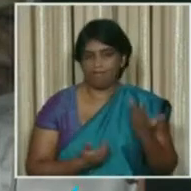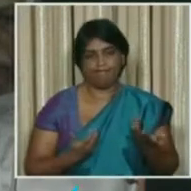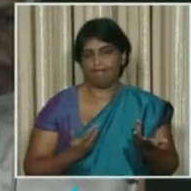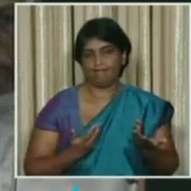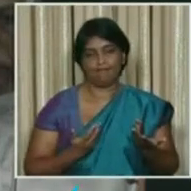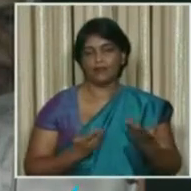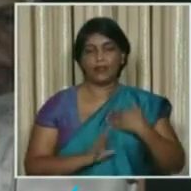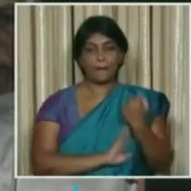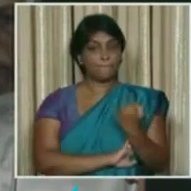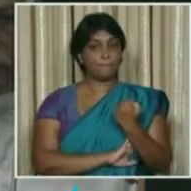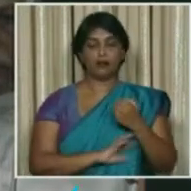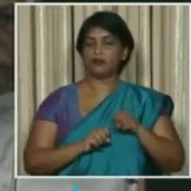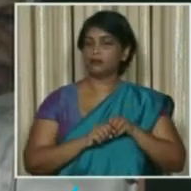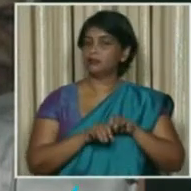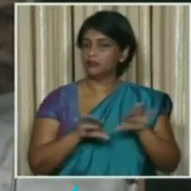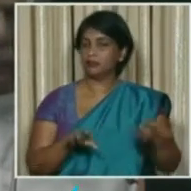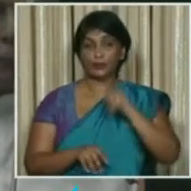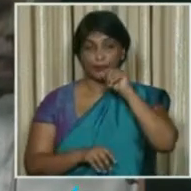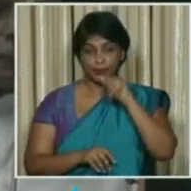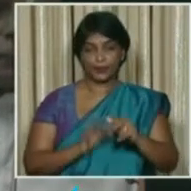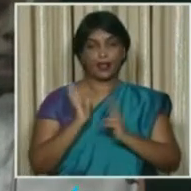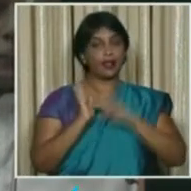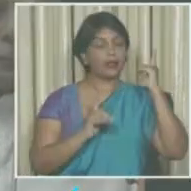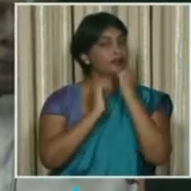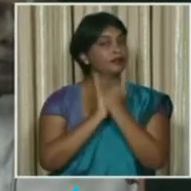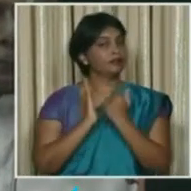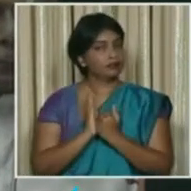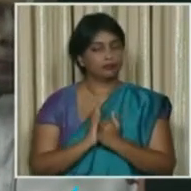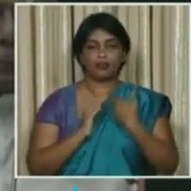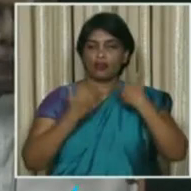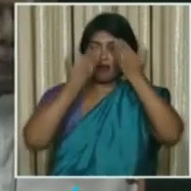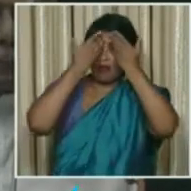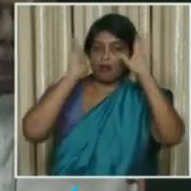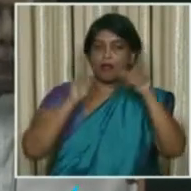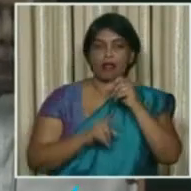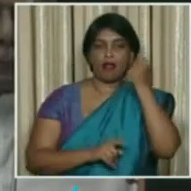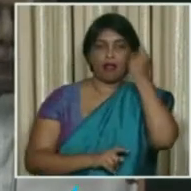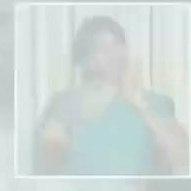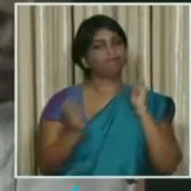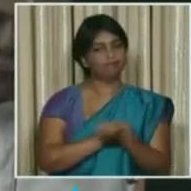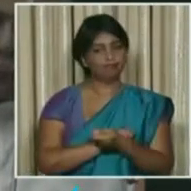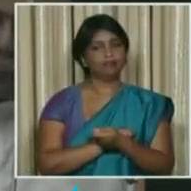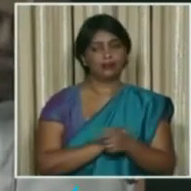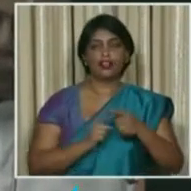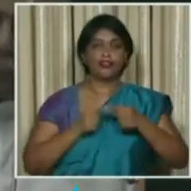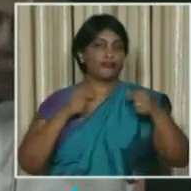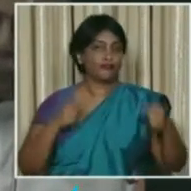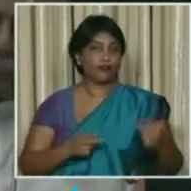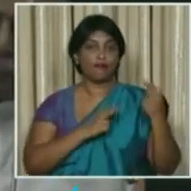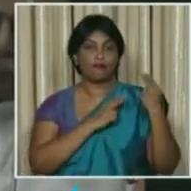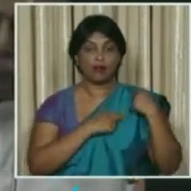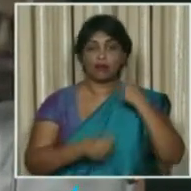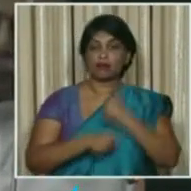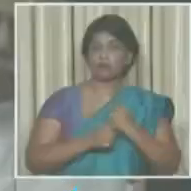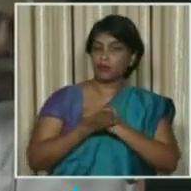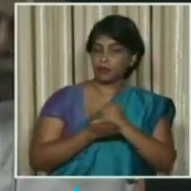නැහැ. බලය විමධ්‍යගත කිරීමේ නිශ්චිත ජාතික වැඩපිළිවෙළක් පිළිබඳ විවෘත අදහස් එහිදී ඉදිරිපත් කරුණේ නැහැ. විපක්ෂයේ කාර්යභාර ආණ්ඩුවේ